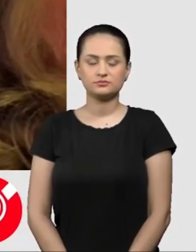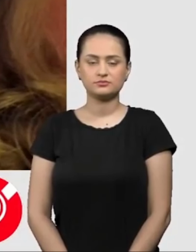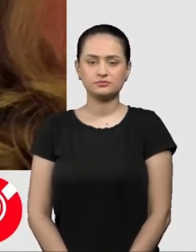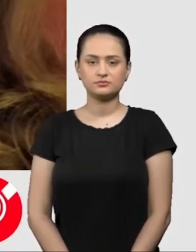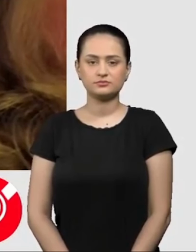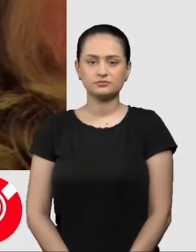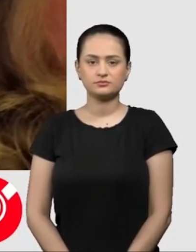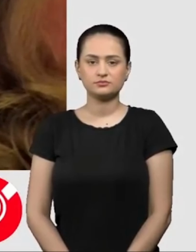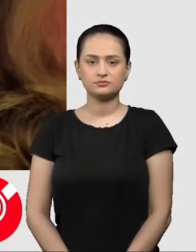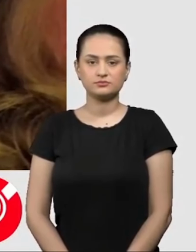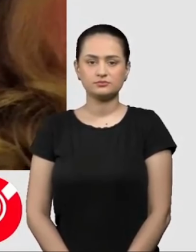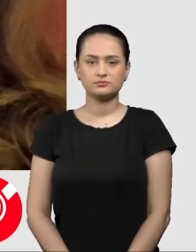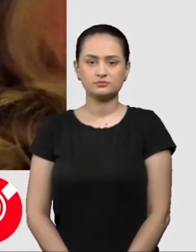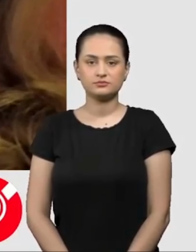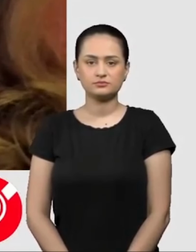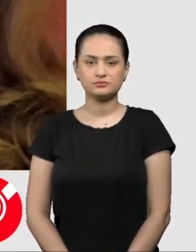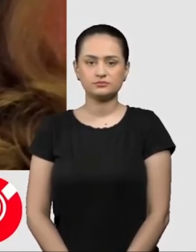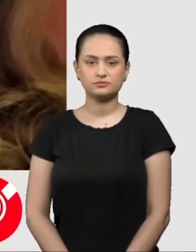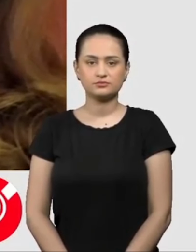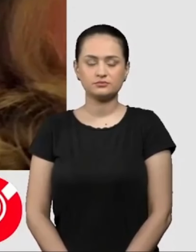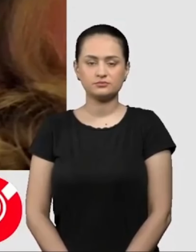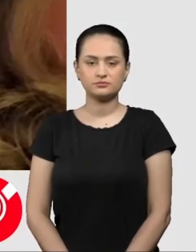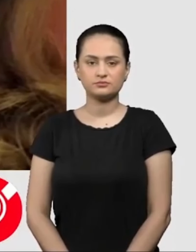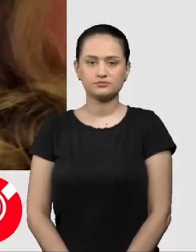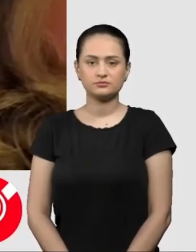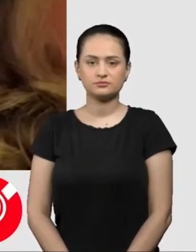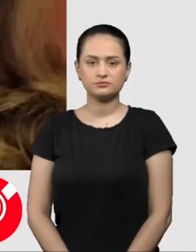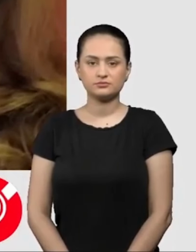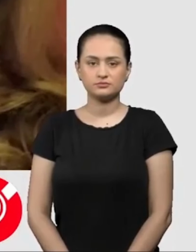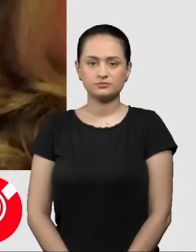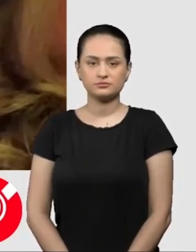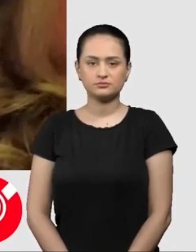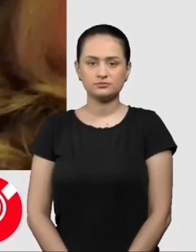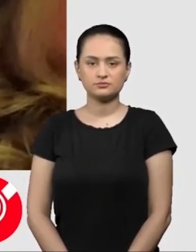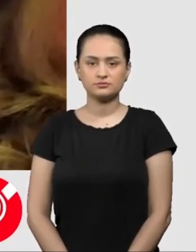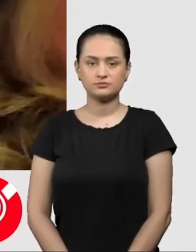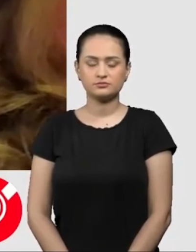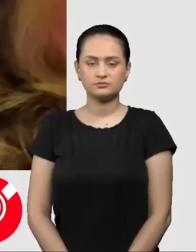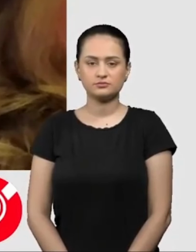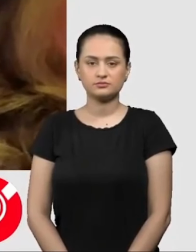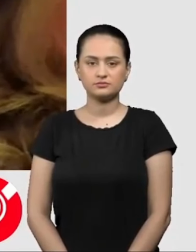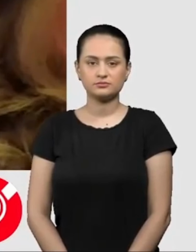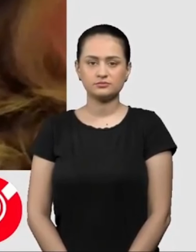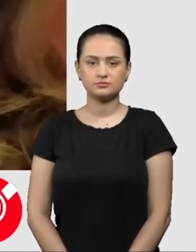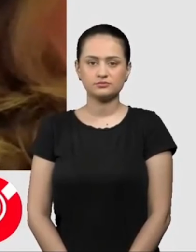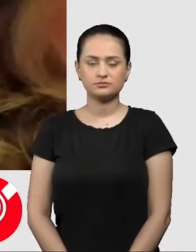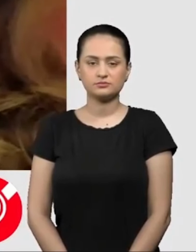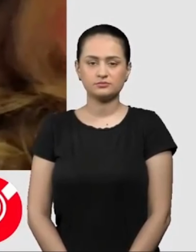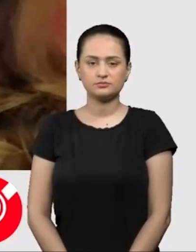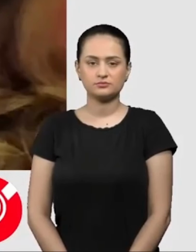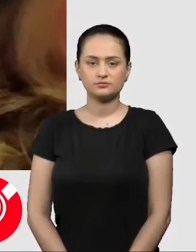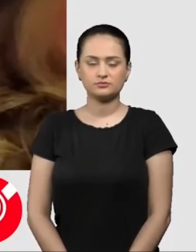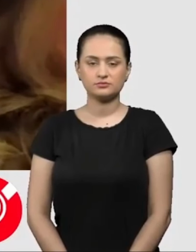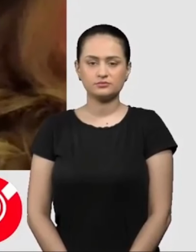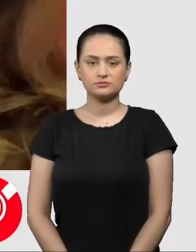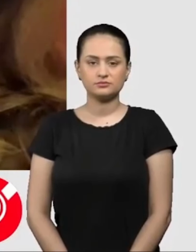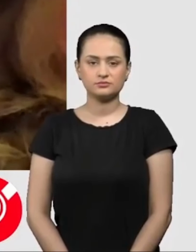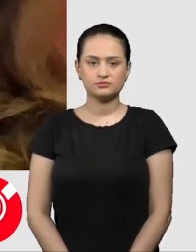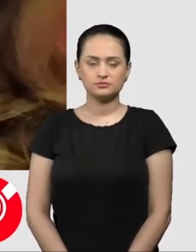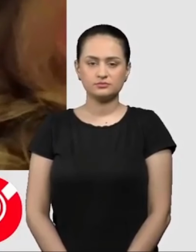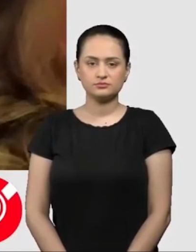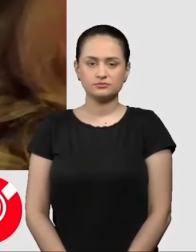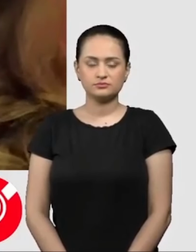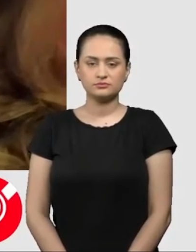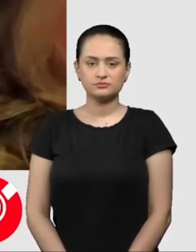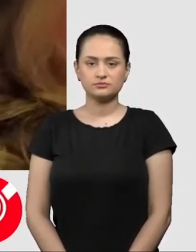una emoționantă și totodată profundă. Așa că vreau să ascultăm. Da, asociația SOS